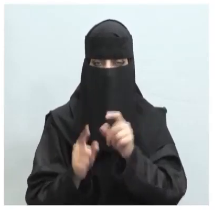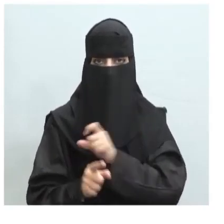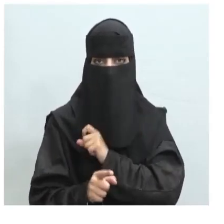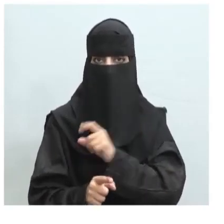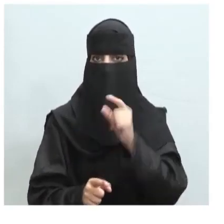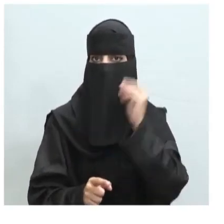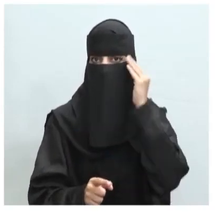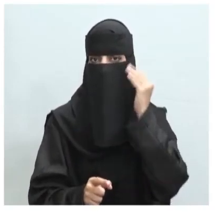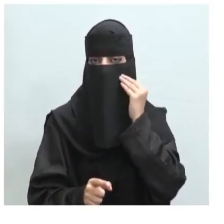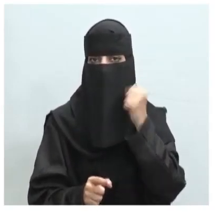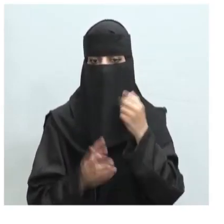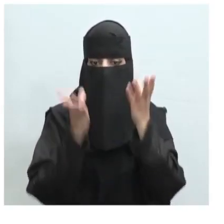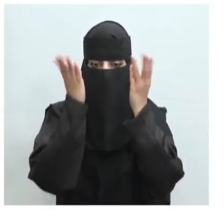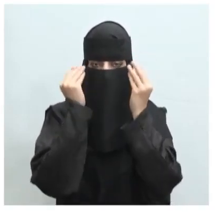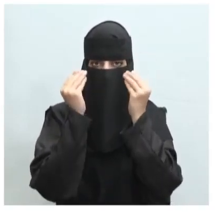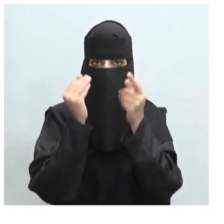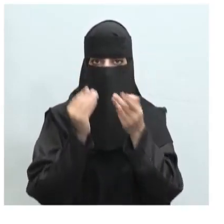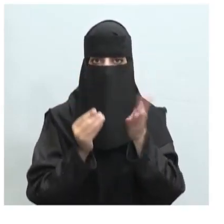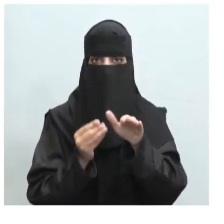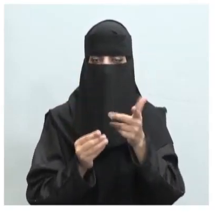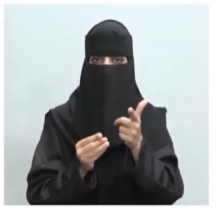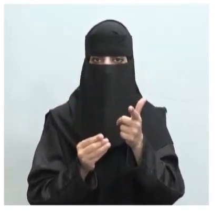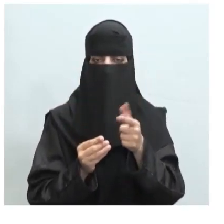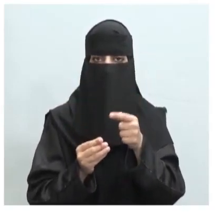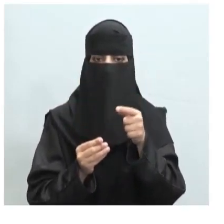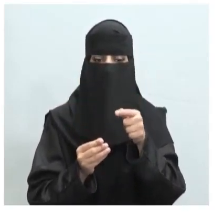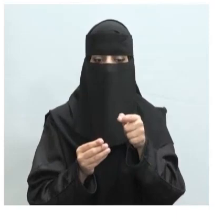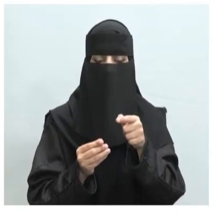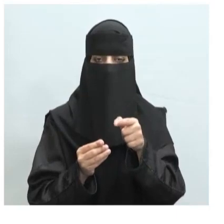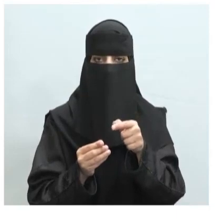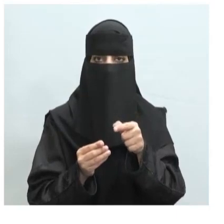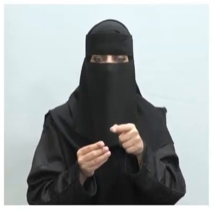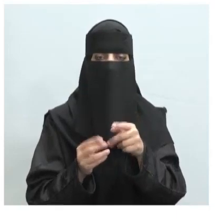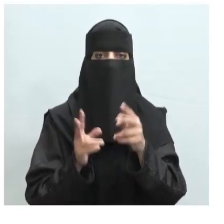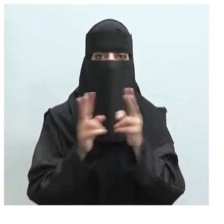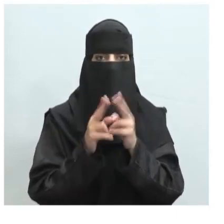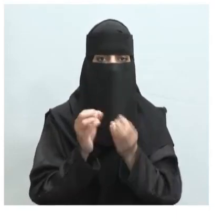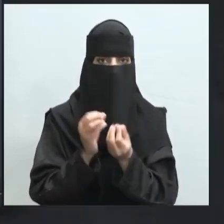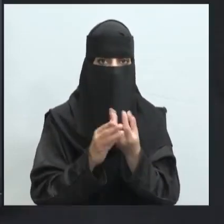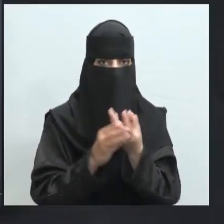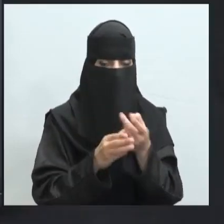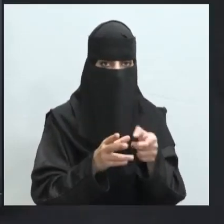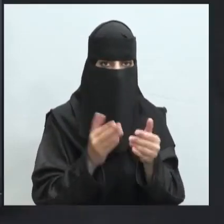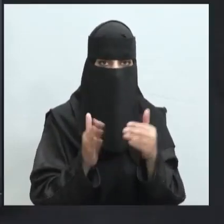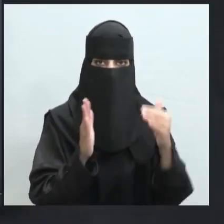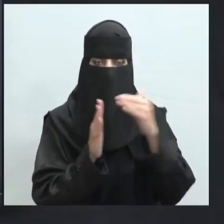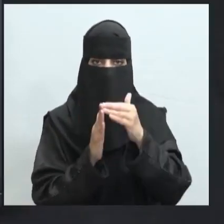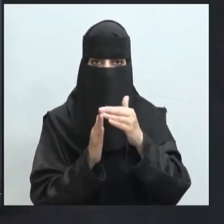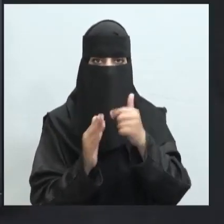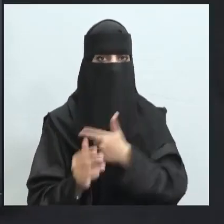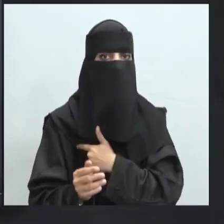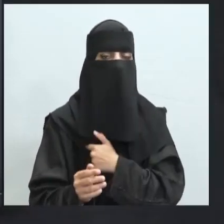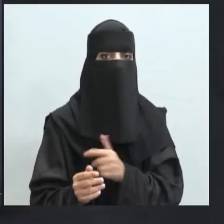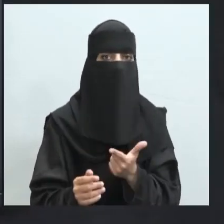وعزيزي الطالبه تعرفنا على ان الكهرباء تتولد نتيجه لما